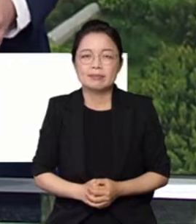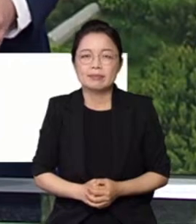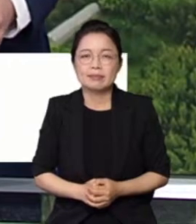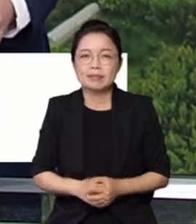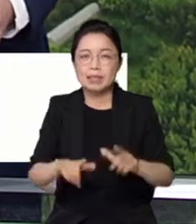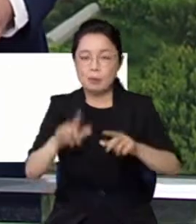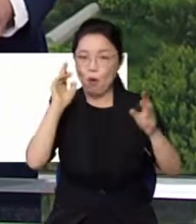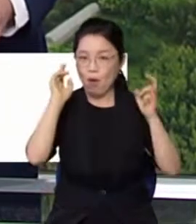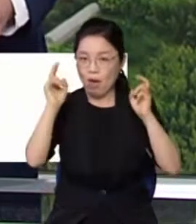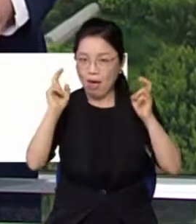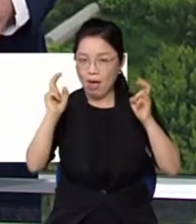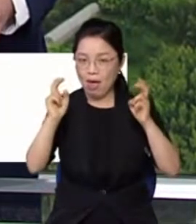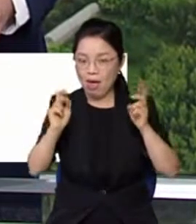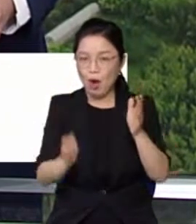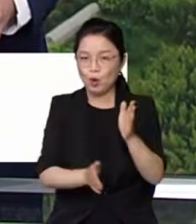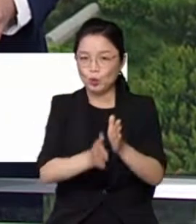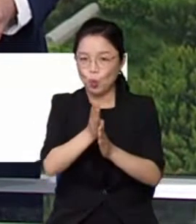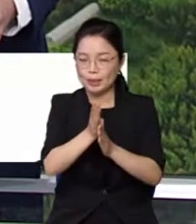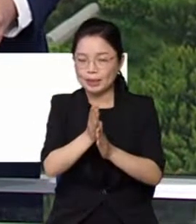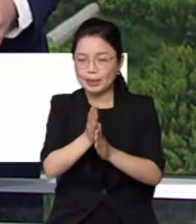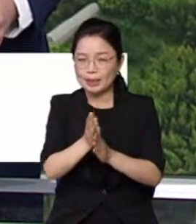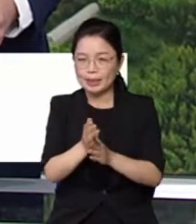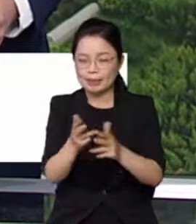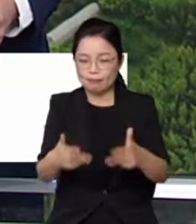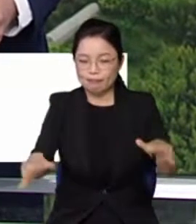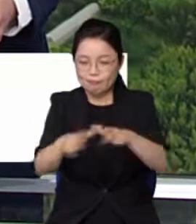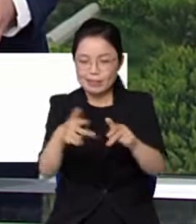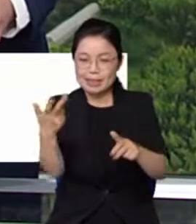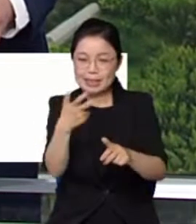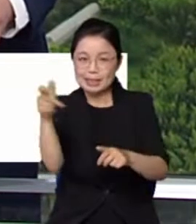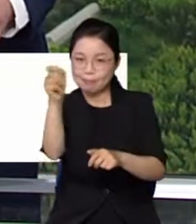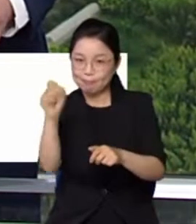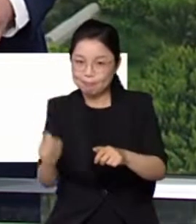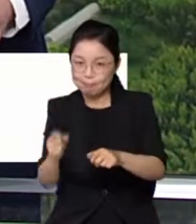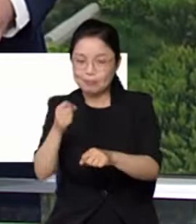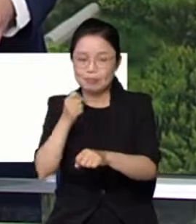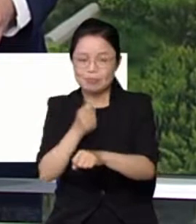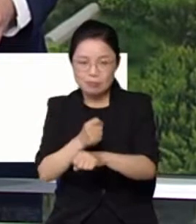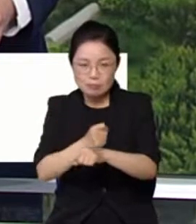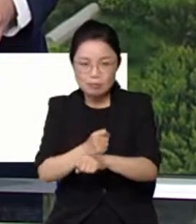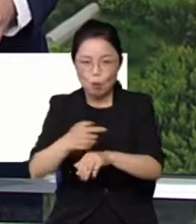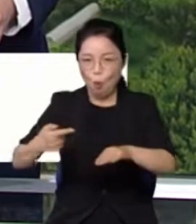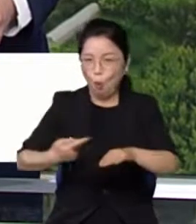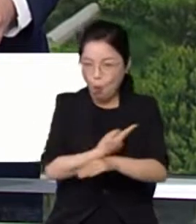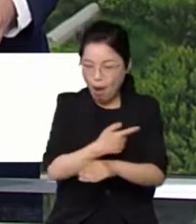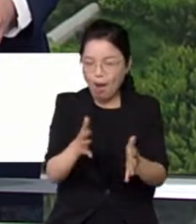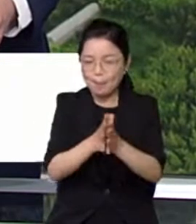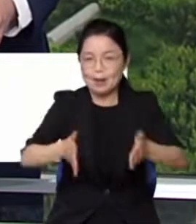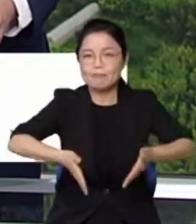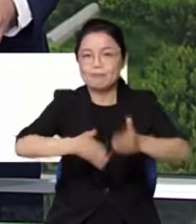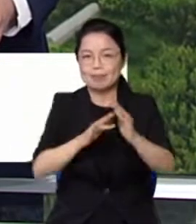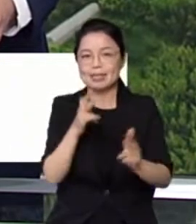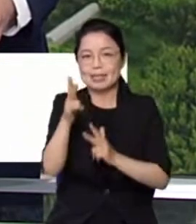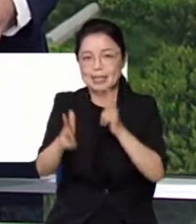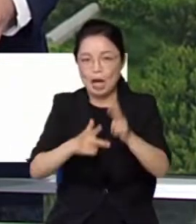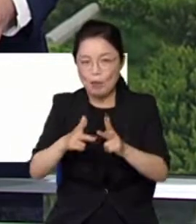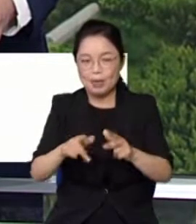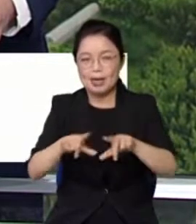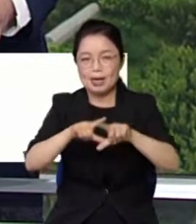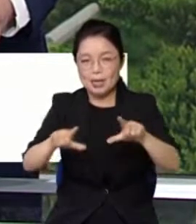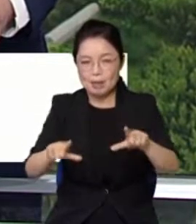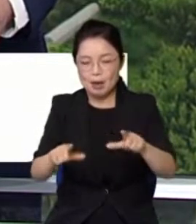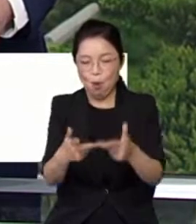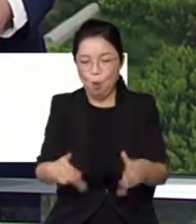민간업체가 도시공원의 70퍼센트 이상을 공원으로 조성 에 기부채납 하고 나머지 부제 나 파트를 지낸 사업이 바로 민간